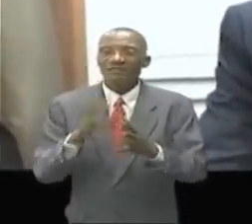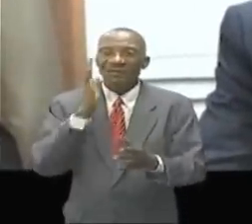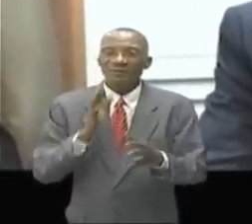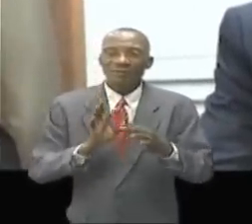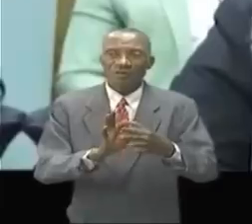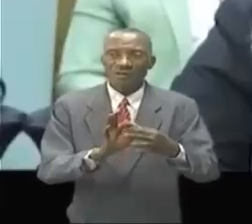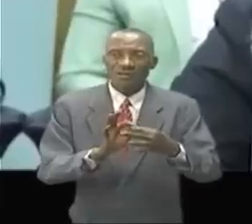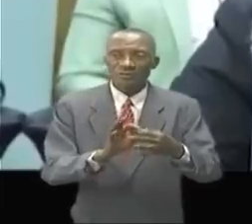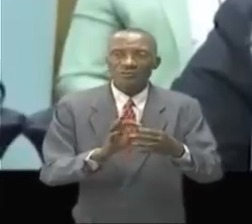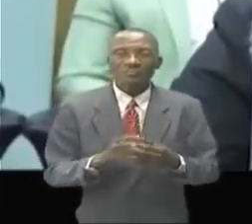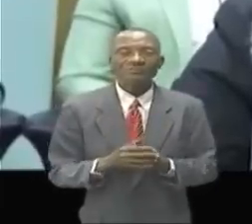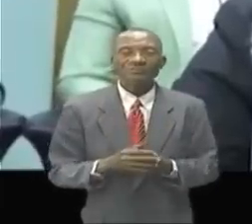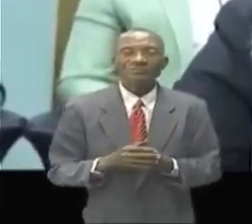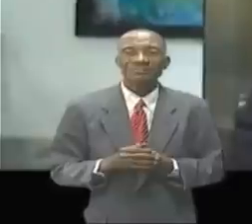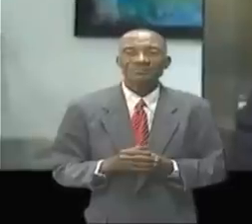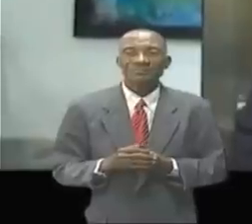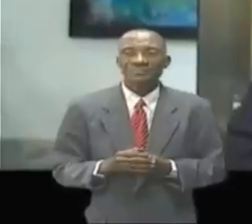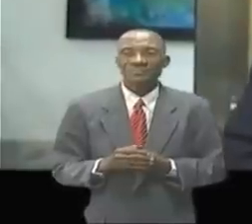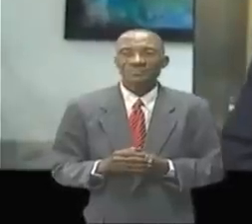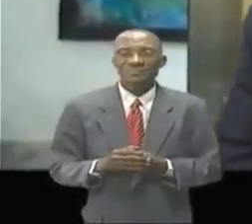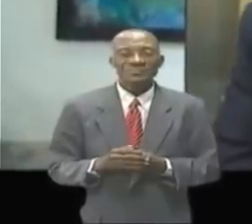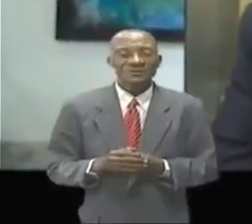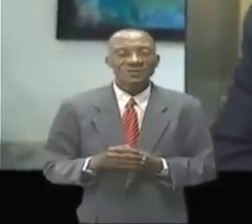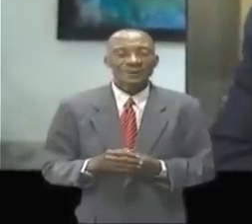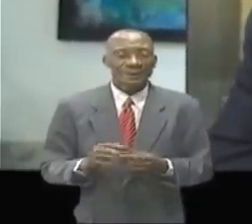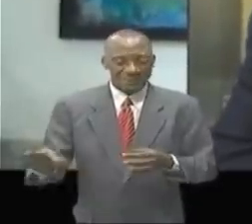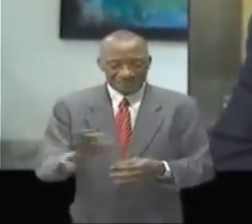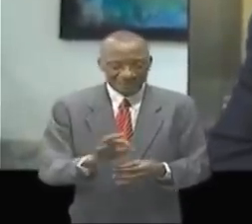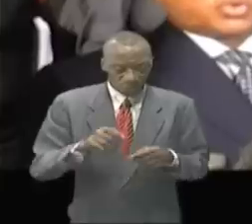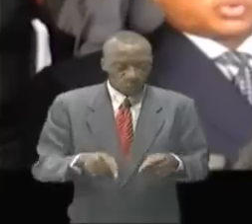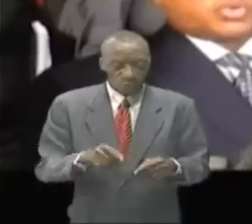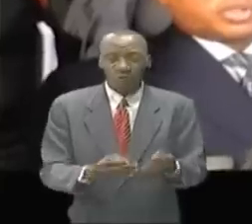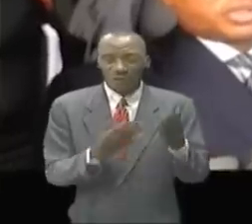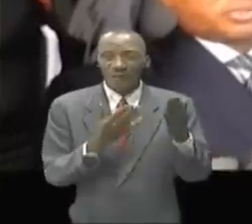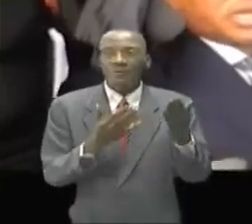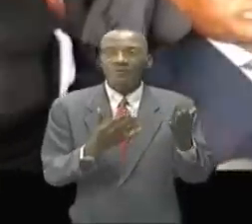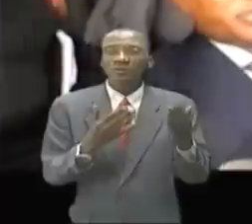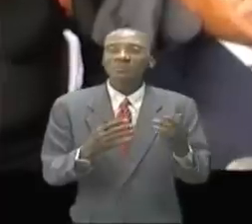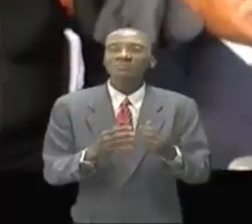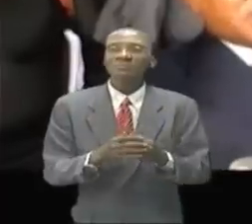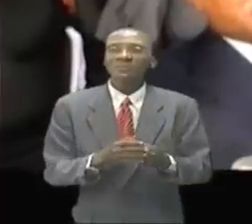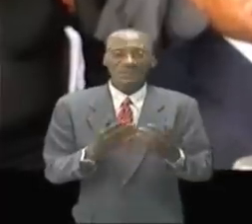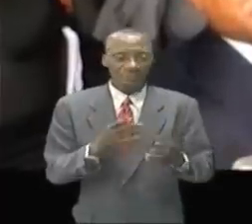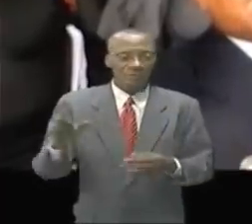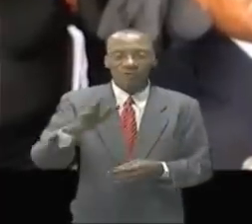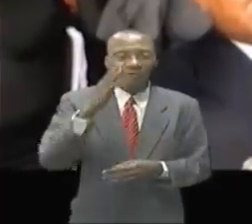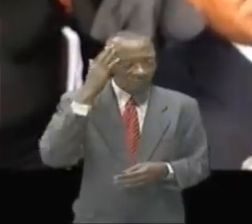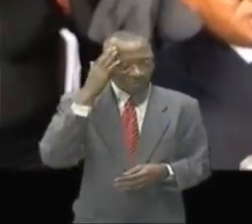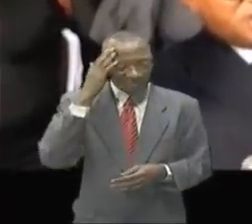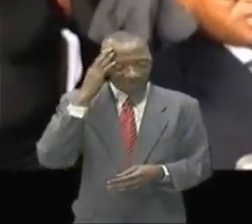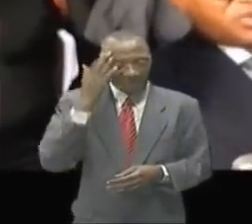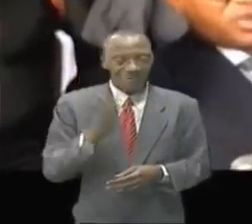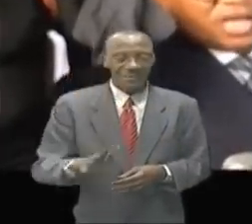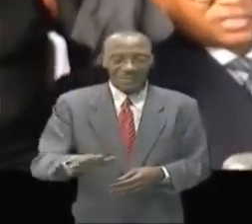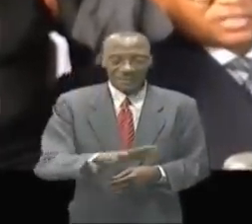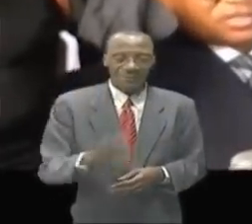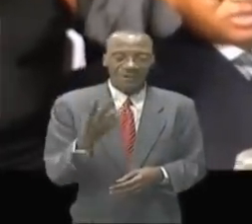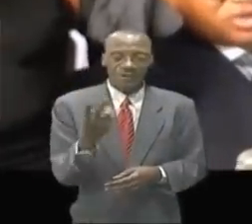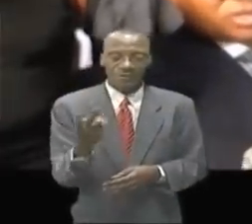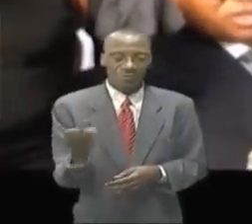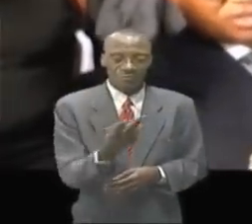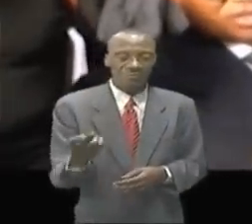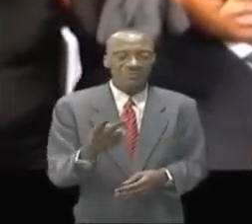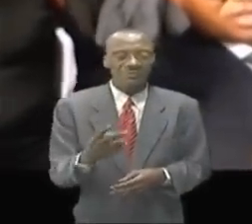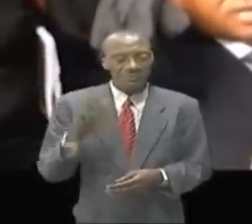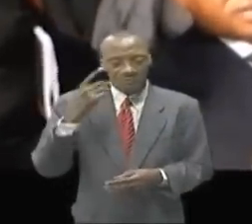important memorandum of... C'est un protocole d'accord très important qui, en fait, comme vous le savez, entre les deux pays, est en train de cimenter les relations